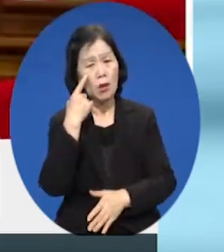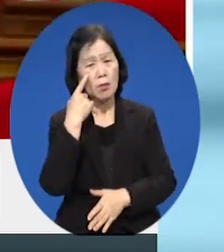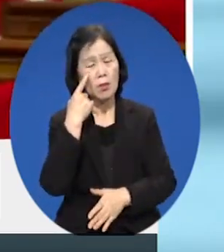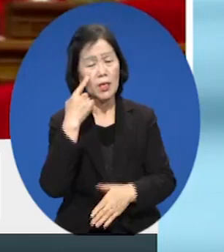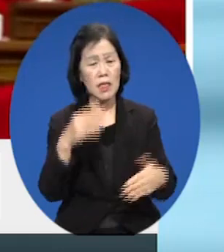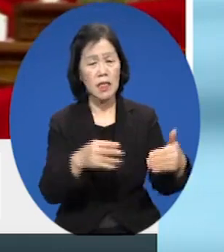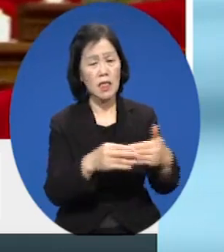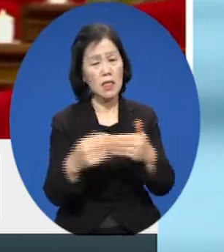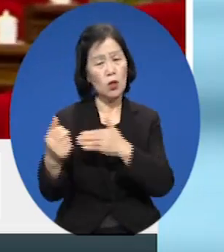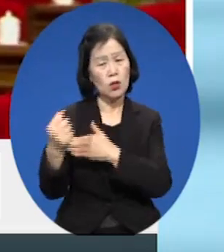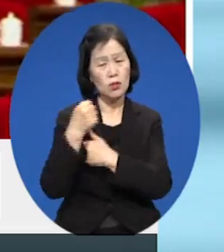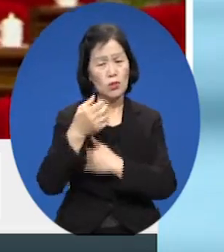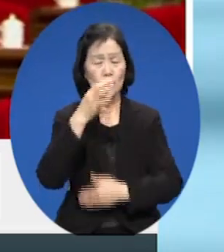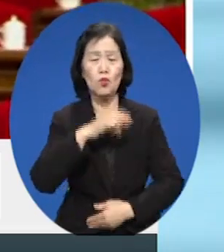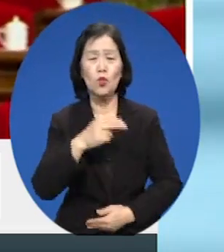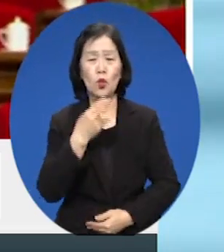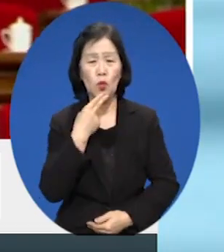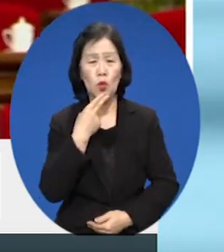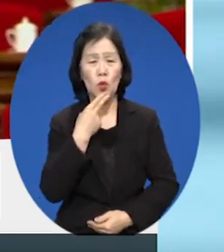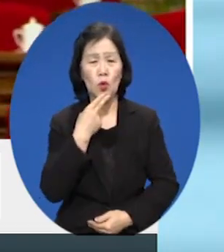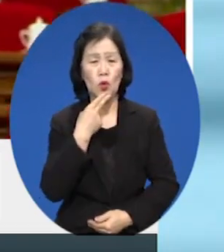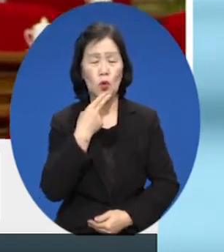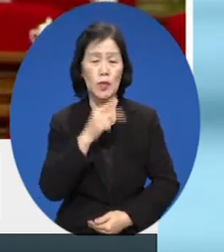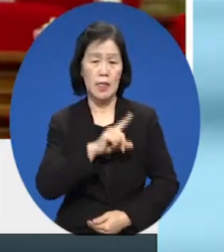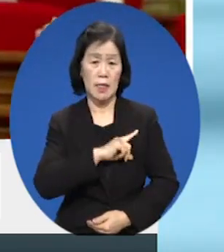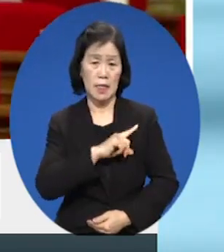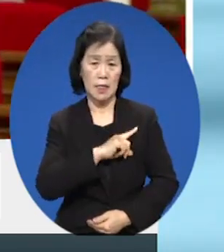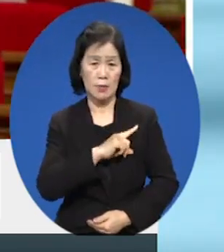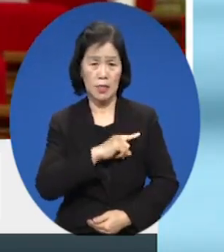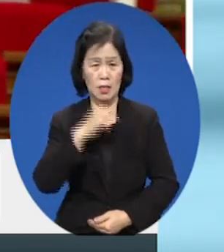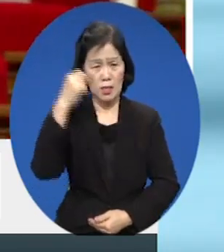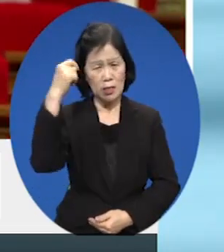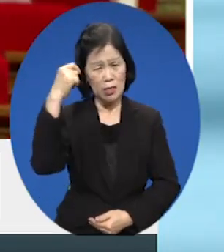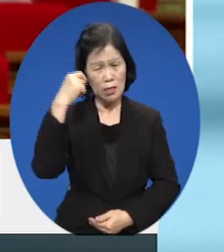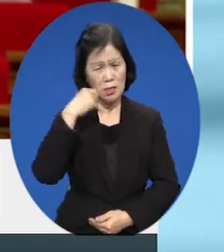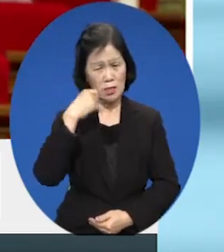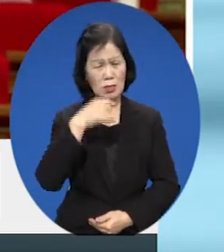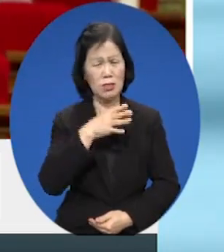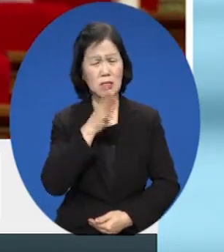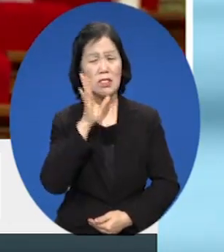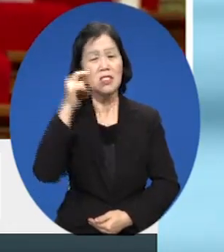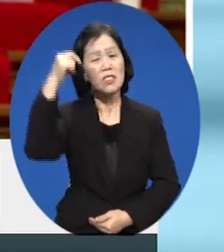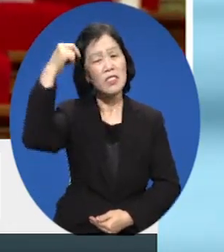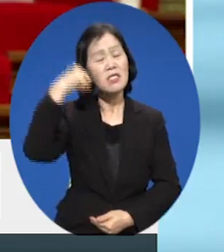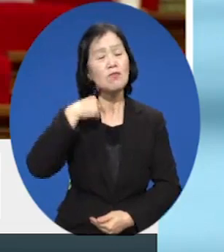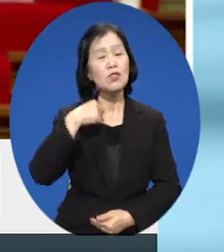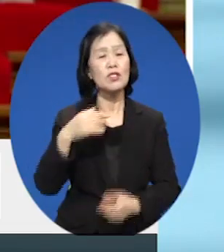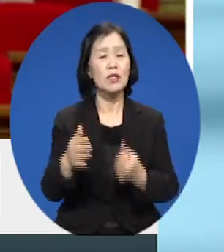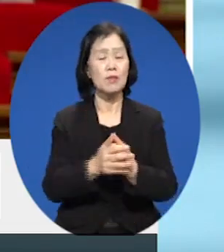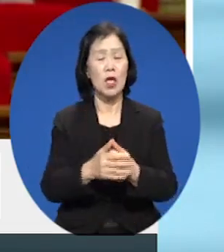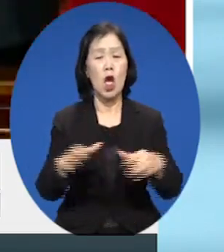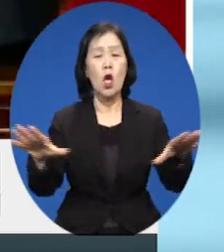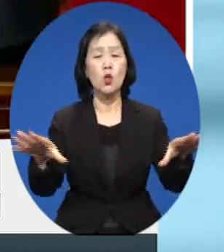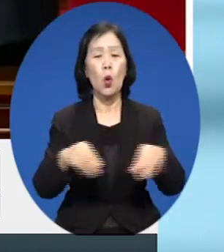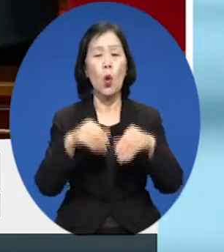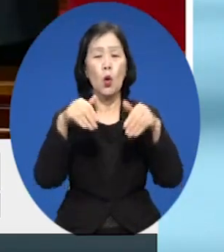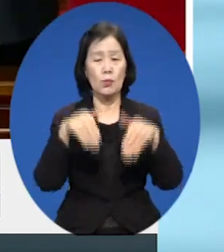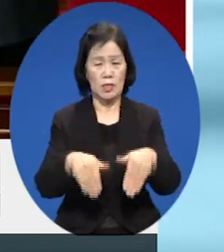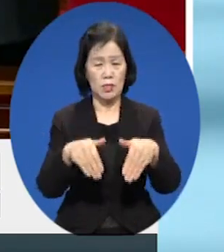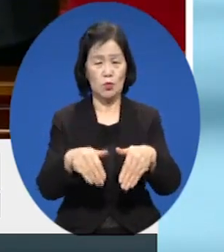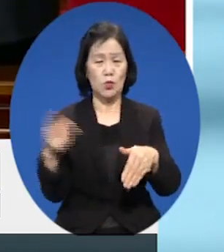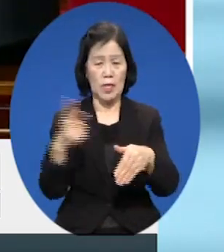리더십 의 효율성도 없고 또 이름에서도 이제 좀 올드한 마신 아닌 양 이번에 총 비서로 복귀